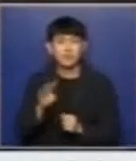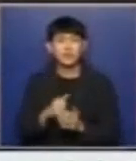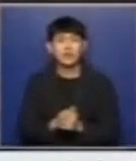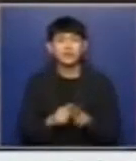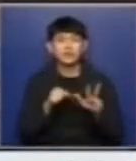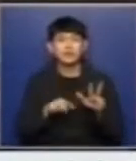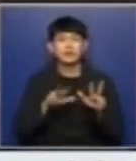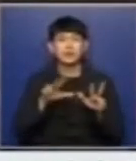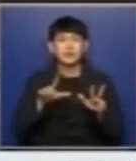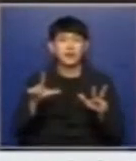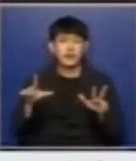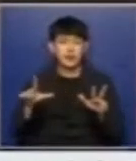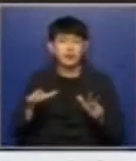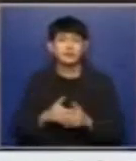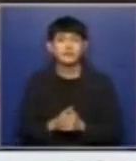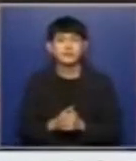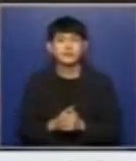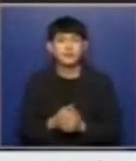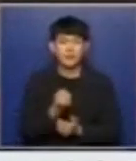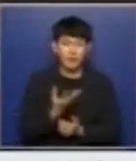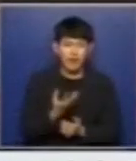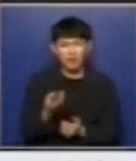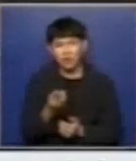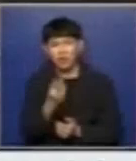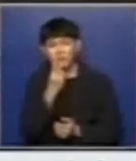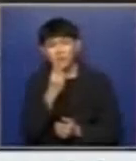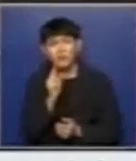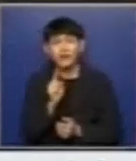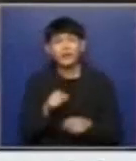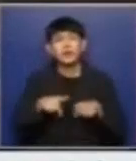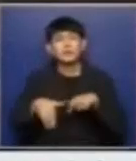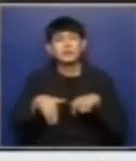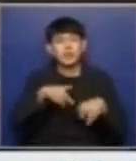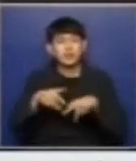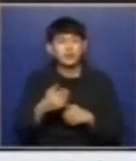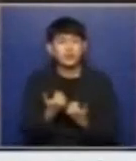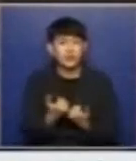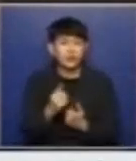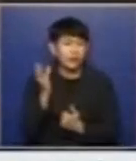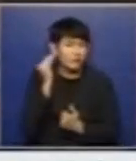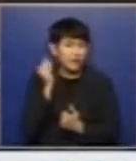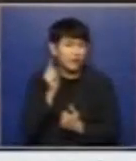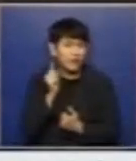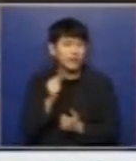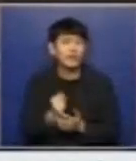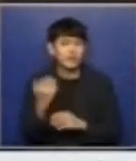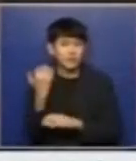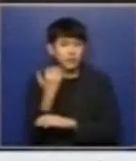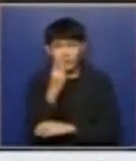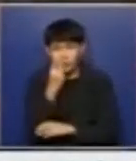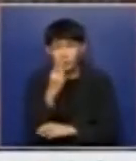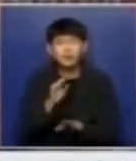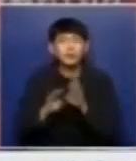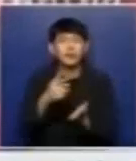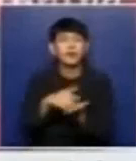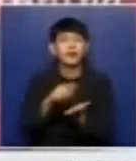2564 3.3 ล้านล้านมากน้อยขนาดไหนพี่น้องประชาชนที่ฟังอยู่ที่บ้านผมจะเปรียบเทียบให้พี่น้